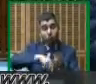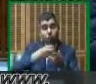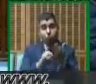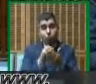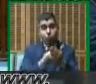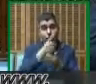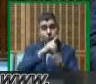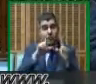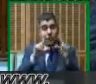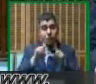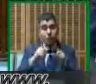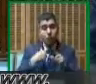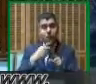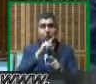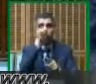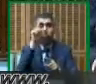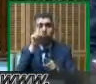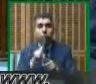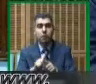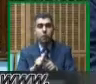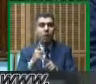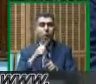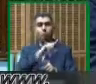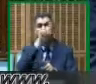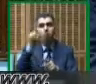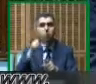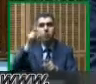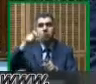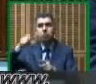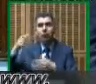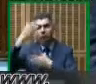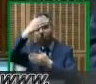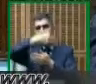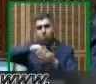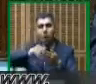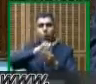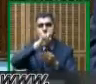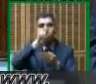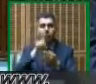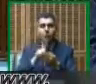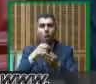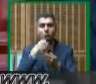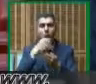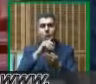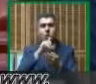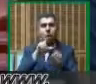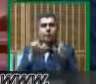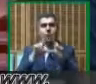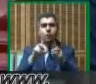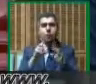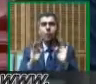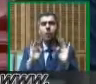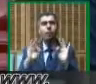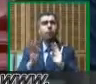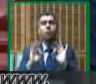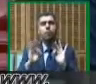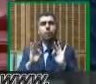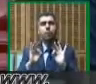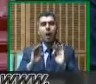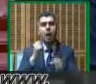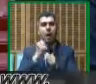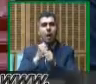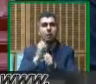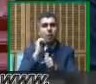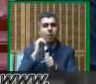نريد. هذا جواب سؤال لابد أن نجيب للمغاربة وللمغربي وللمغربي ألفية الثالثة. نحن في حاجة إلى إعلام تعددي